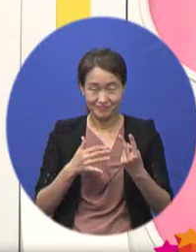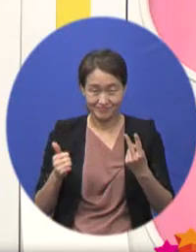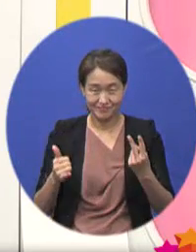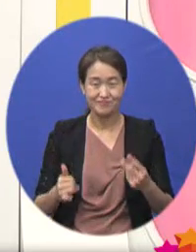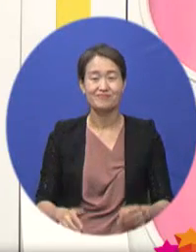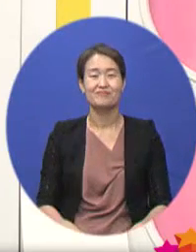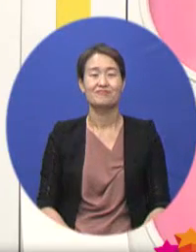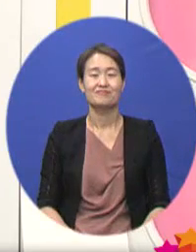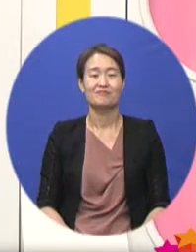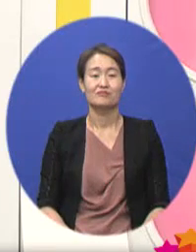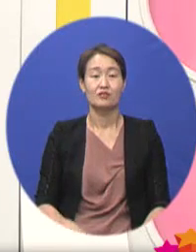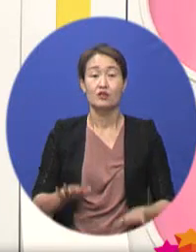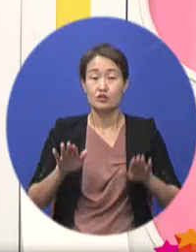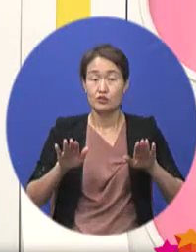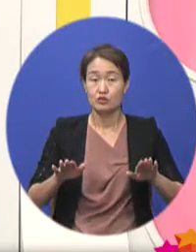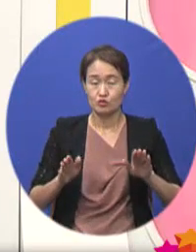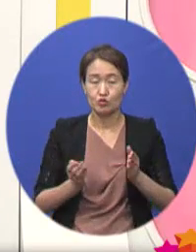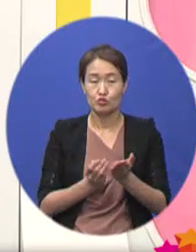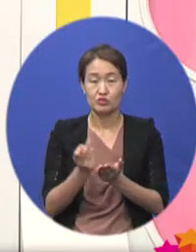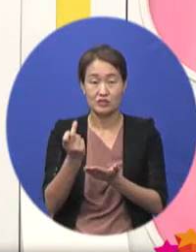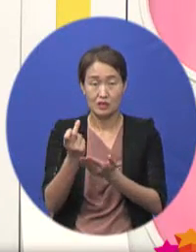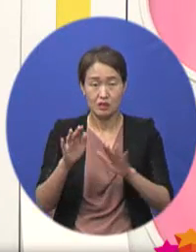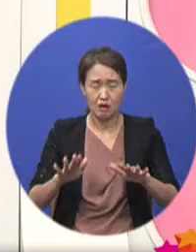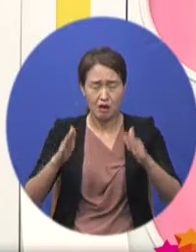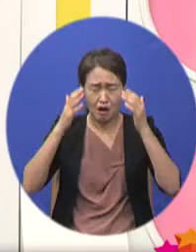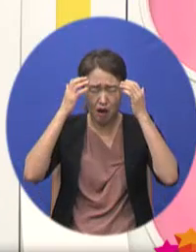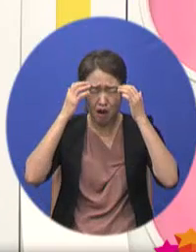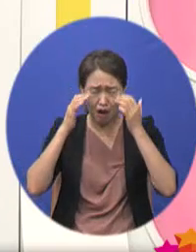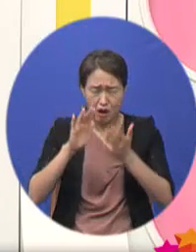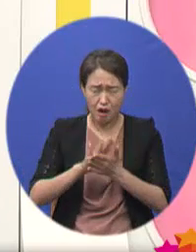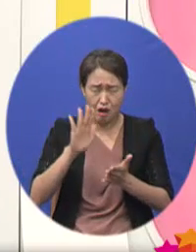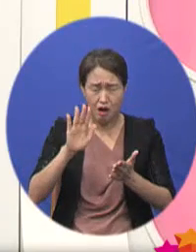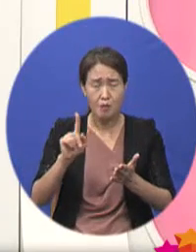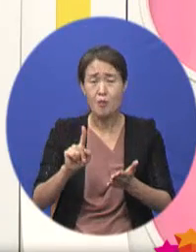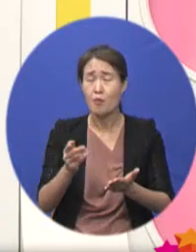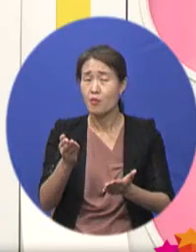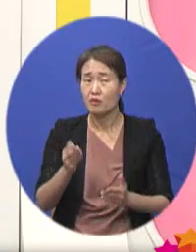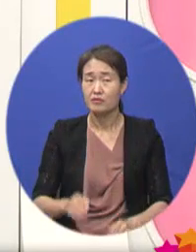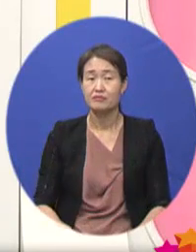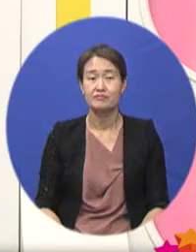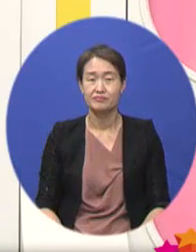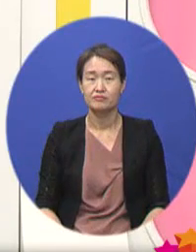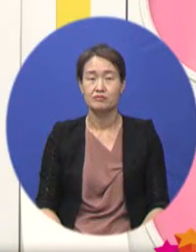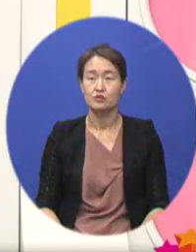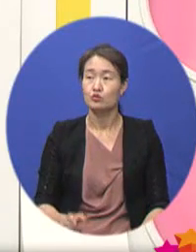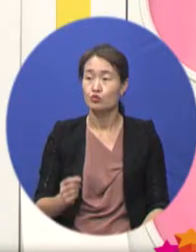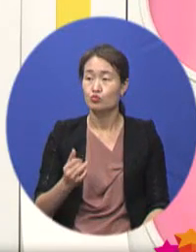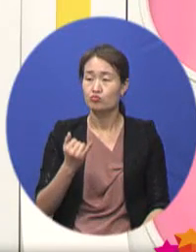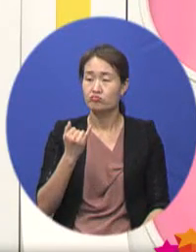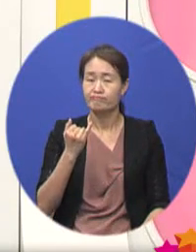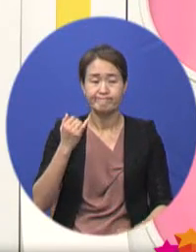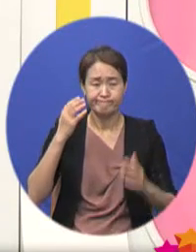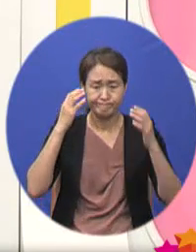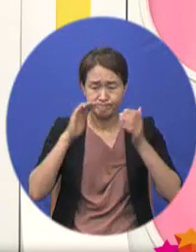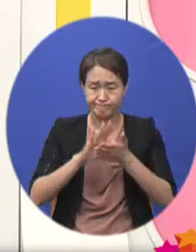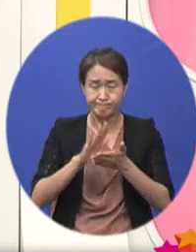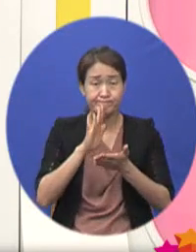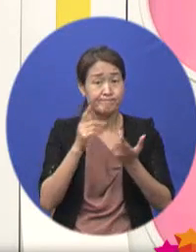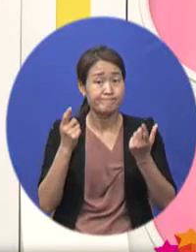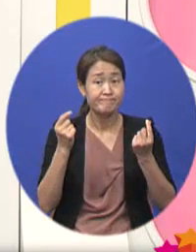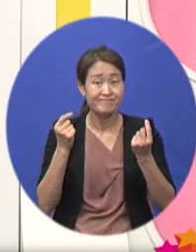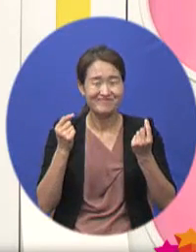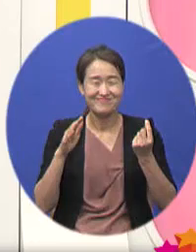네. 군산은 어때요? 날씨가 뜨거운가요? 어떤가요? 더울 것 같은데. 조금 한낮에 때는 좀 뜨거웠는데.